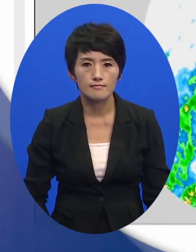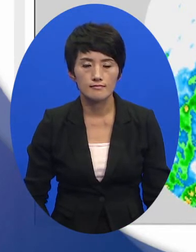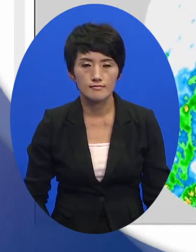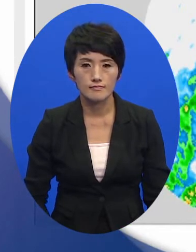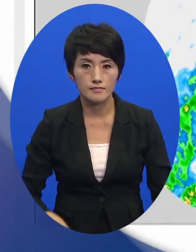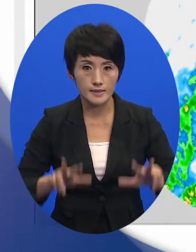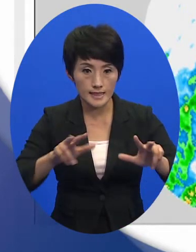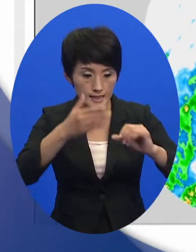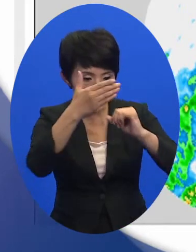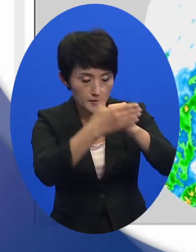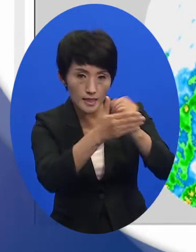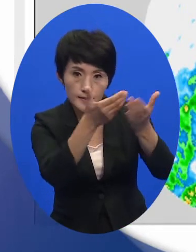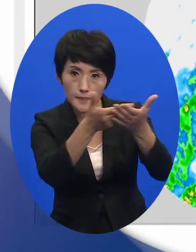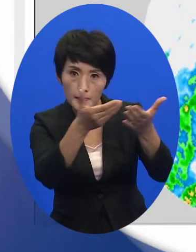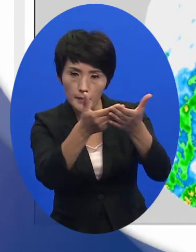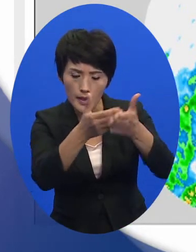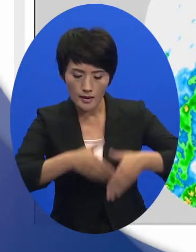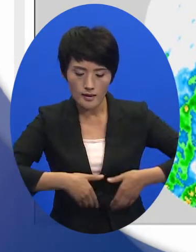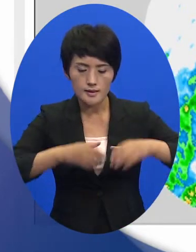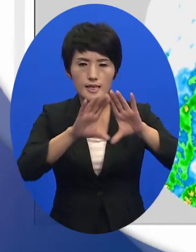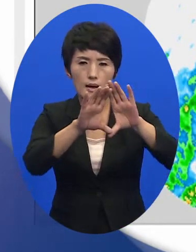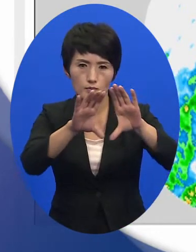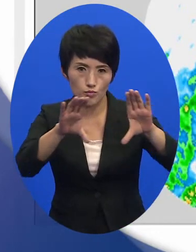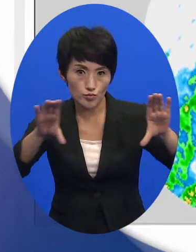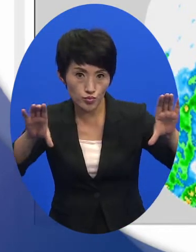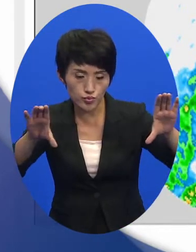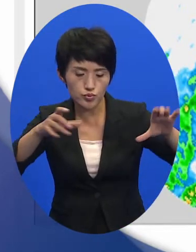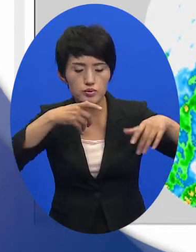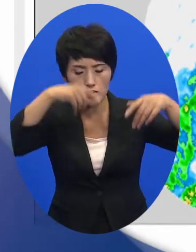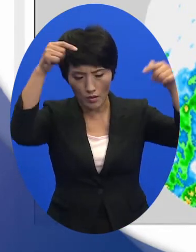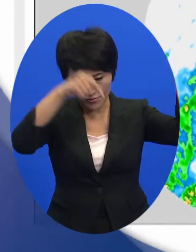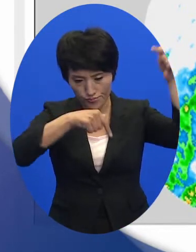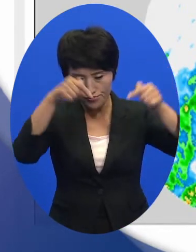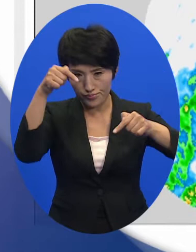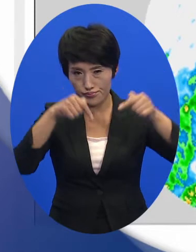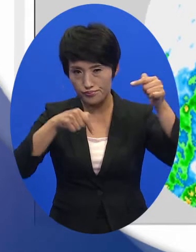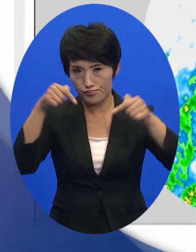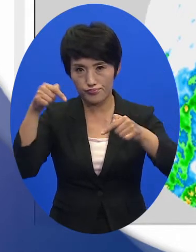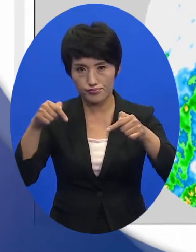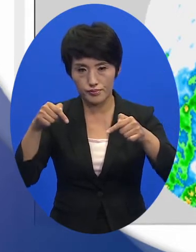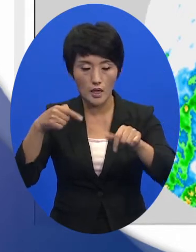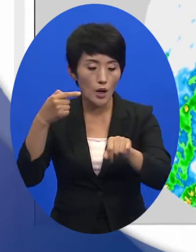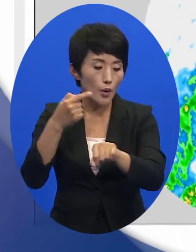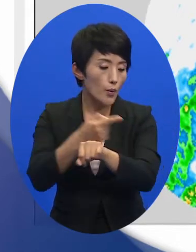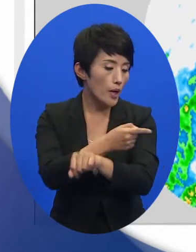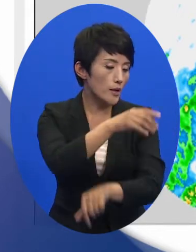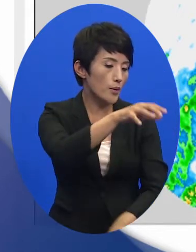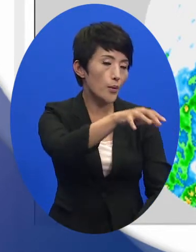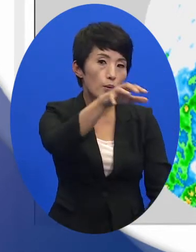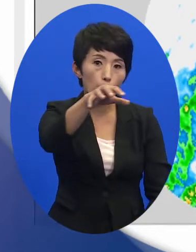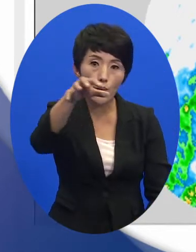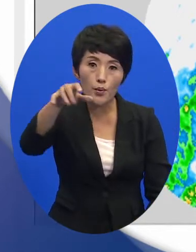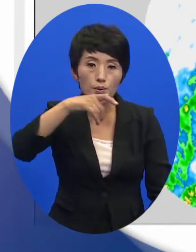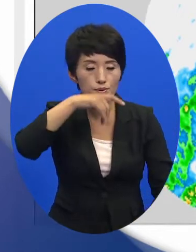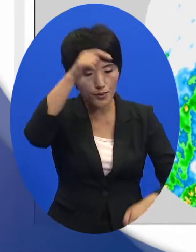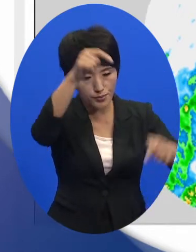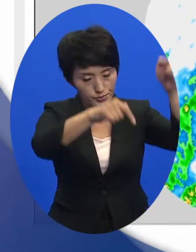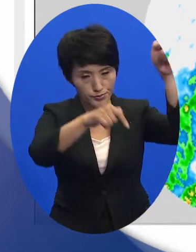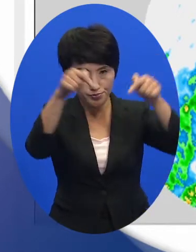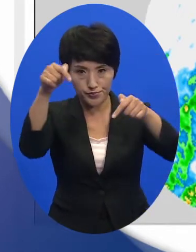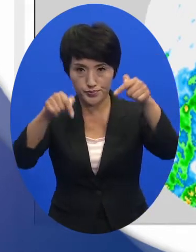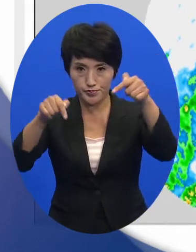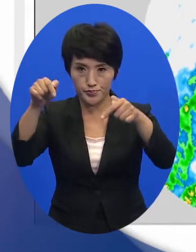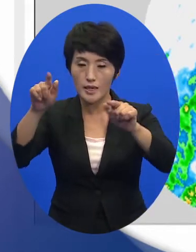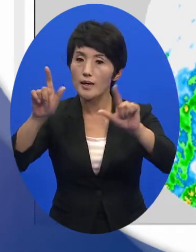영상에서는 남부지방은 약하게 비가 오는 것이 많고 그 밖의 지역에서도 산발적으로 비가 나타나고